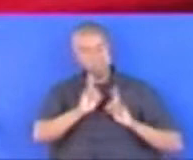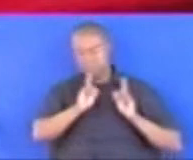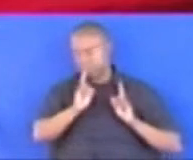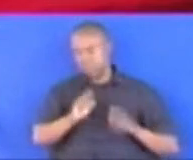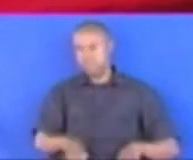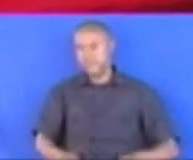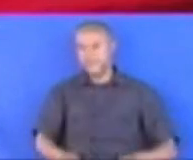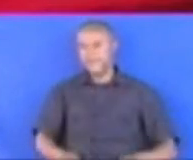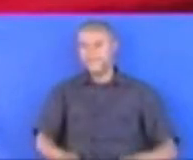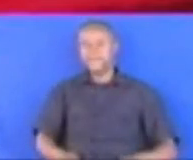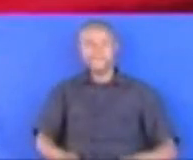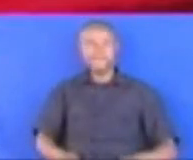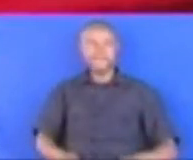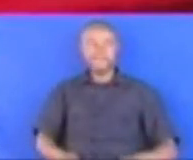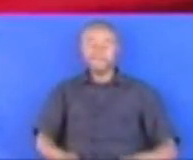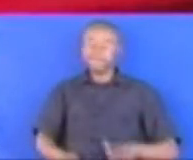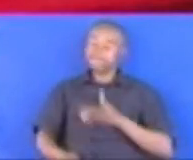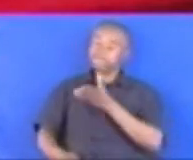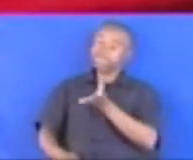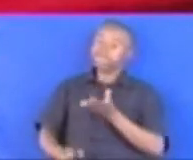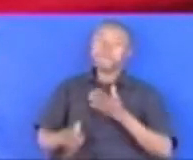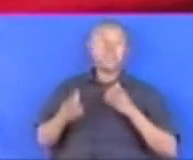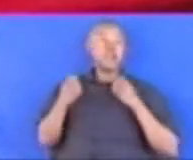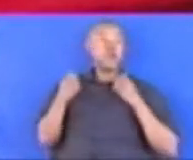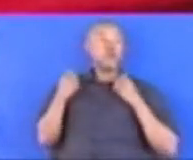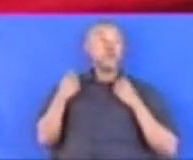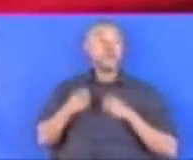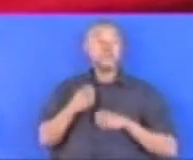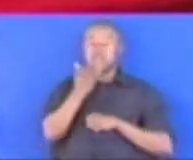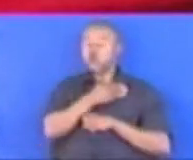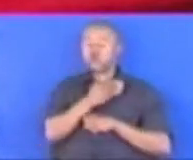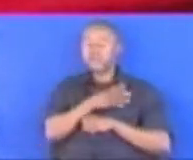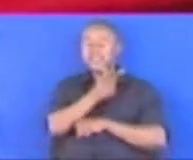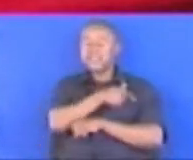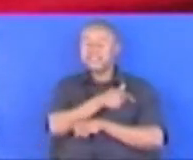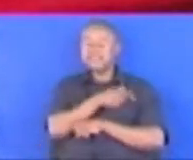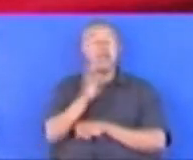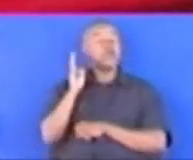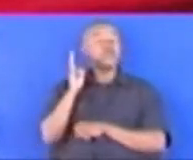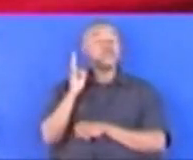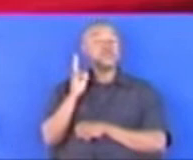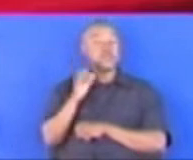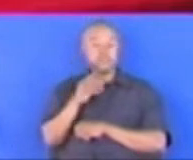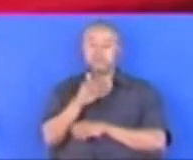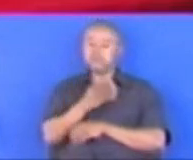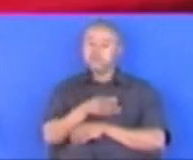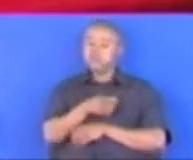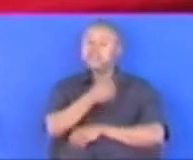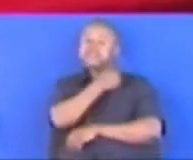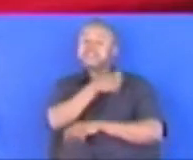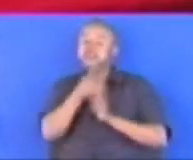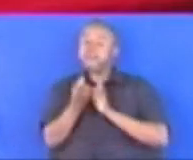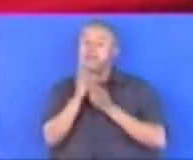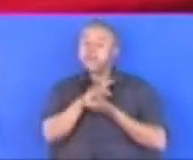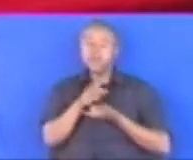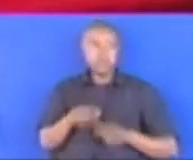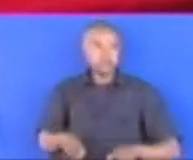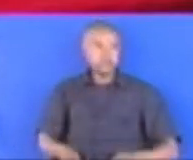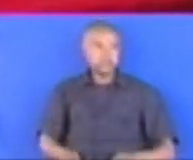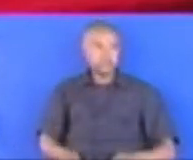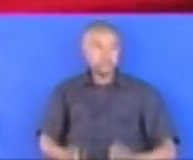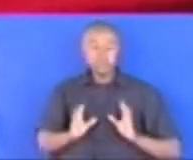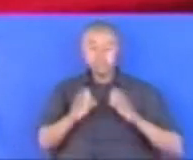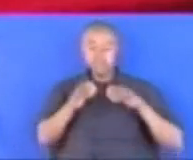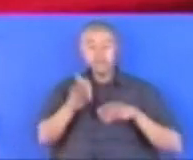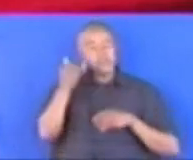Vile vile, Mheshimiwa Naibu Spika, kuimarisha huduma za tiba asili na tiba mbadala. Mheshimiwa Naibu Spika, kamati imeona na